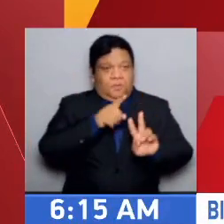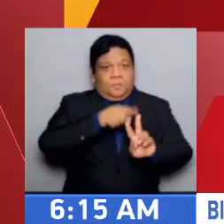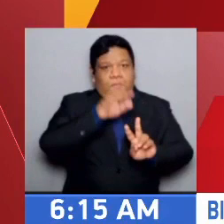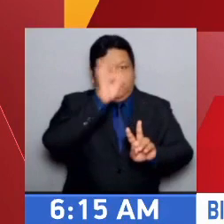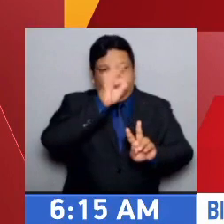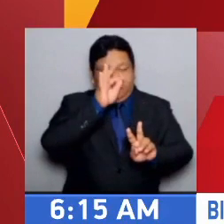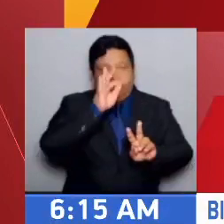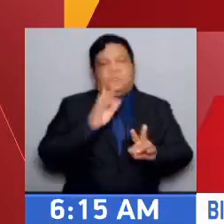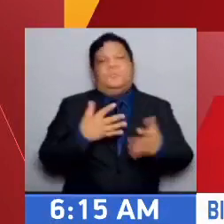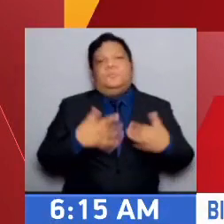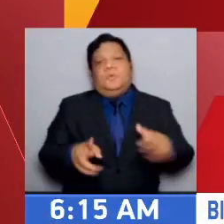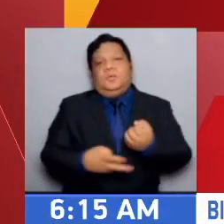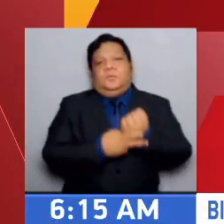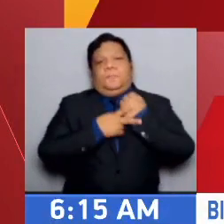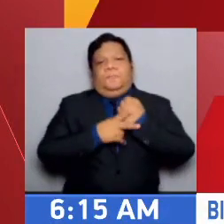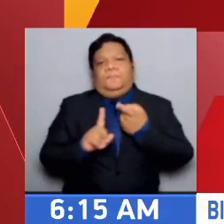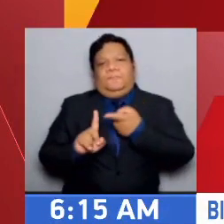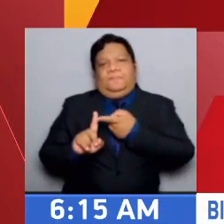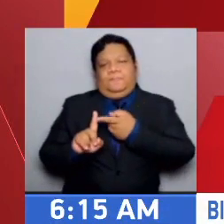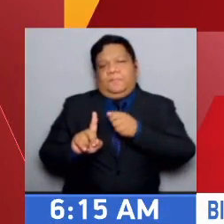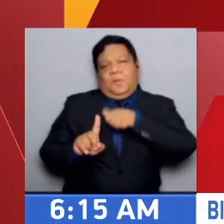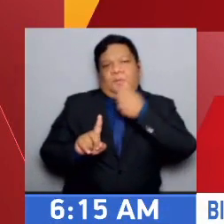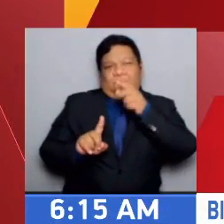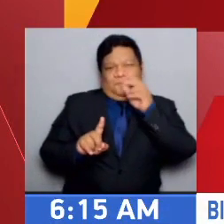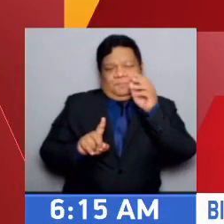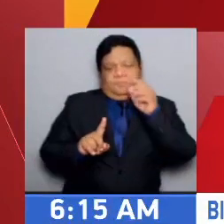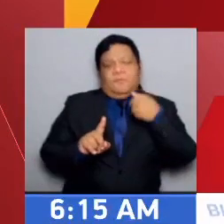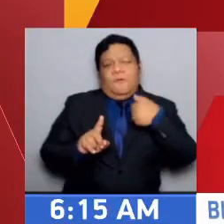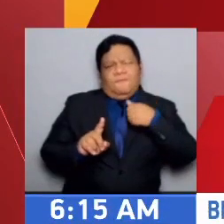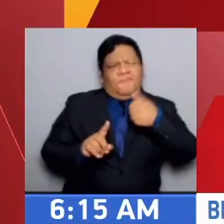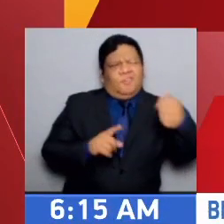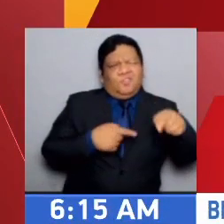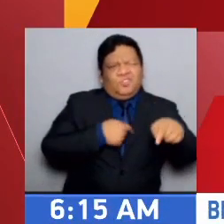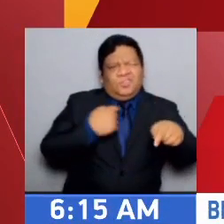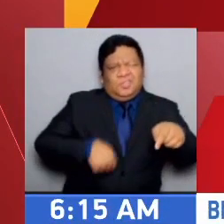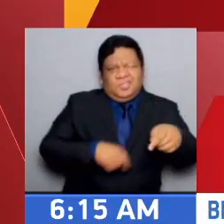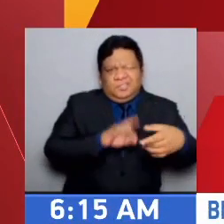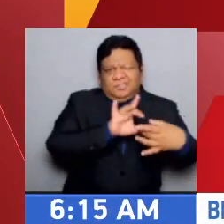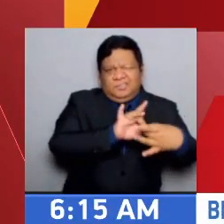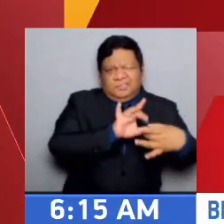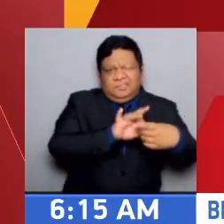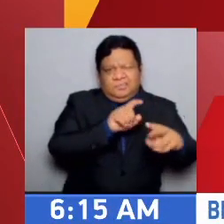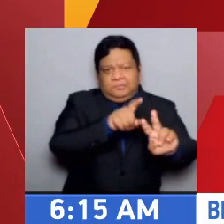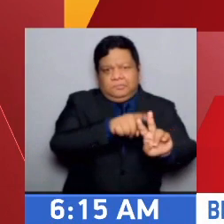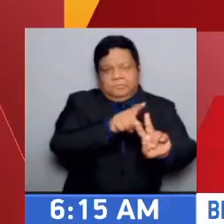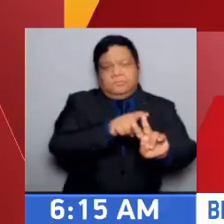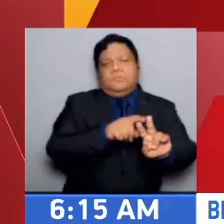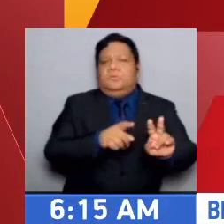suspek may kasabot pa umanong isang Chinese na pinaghahanap pa ngayon ng mga otoridad.